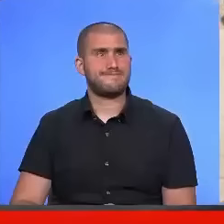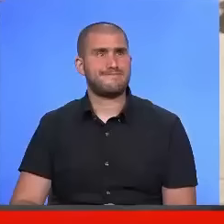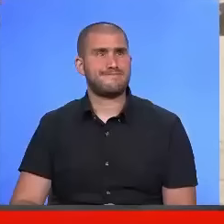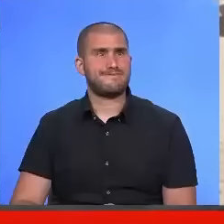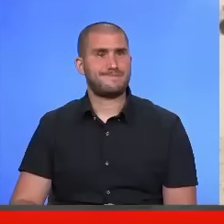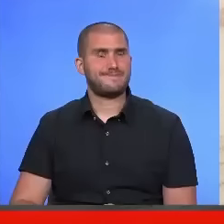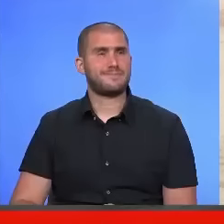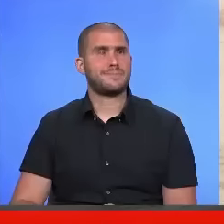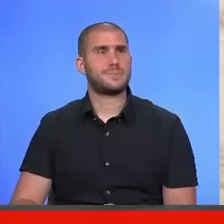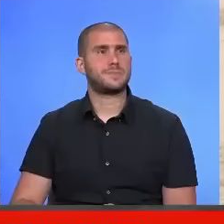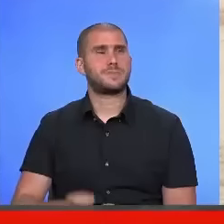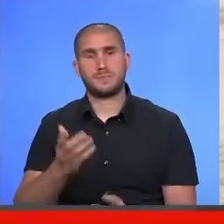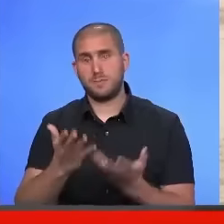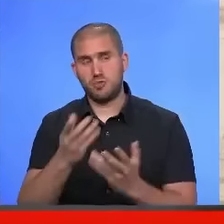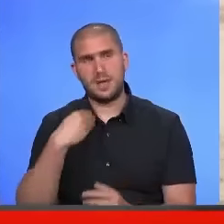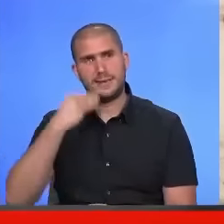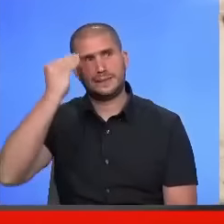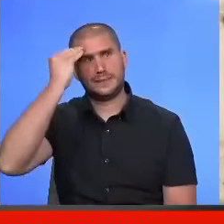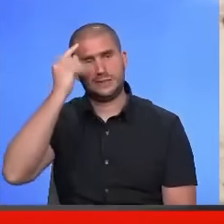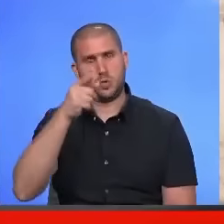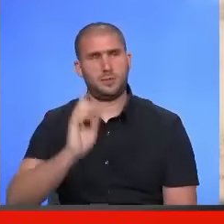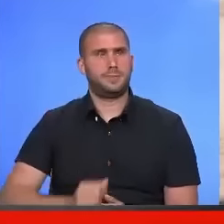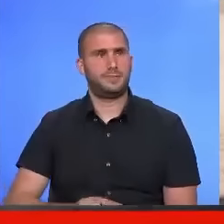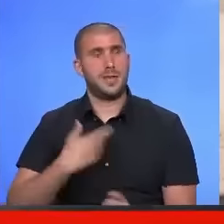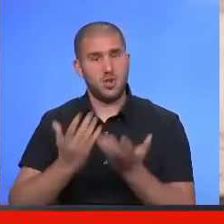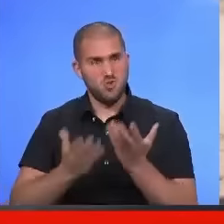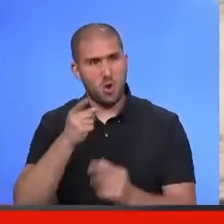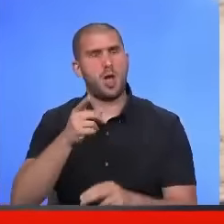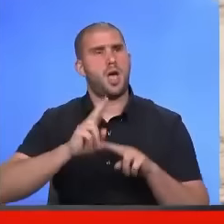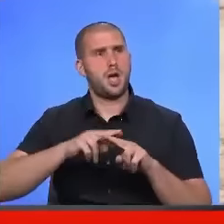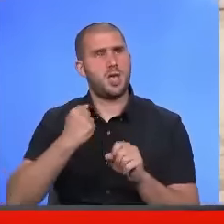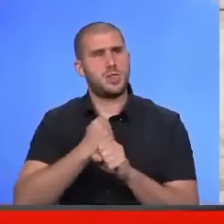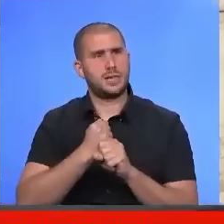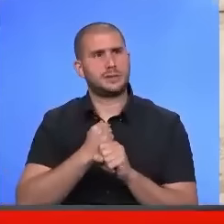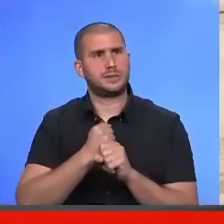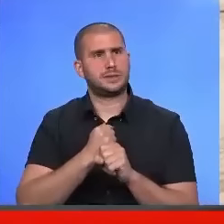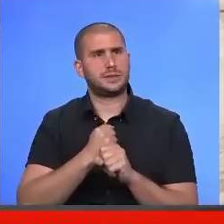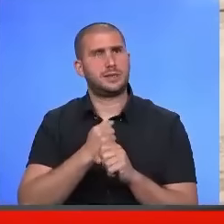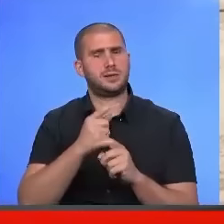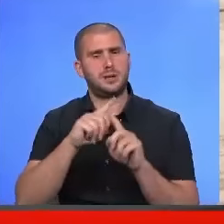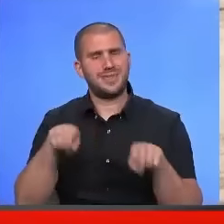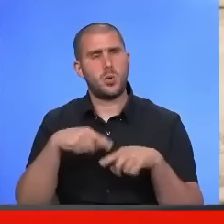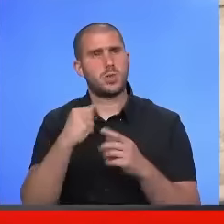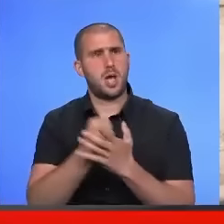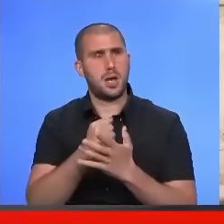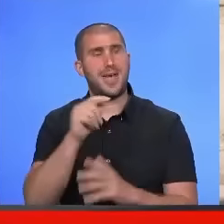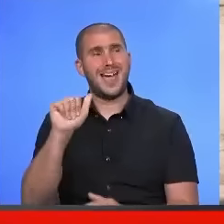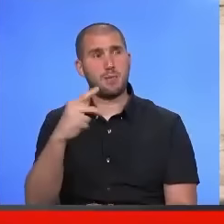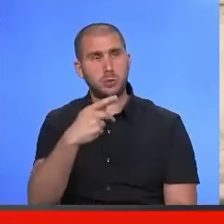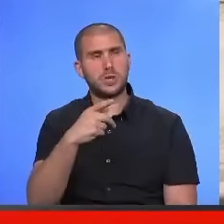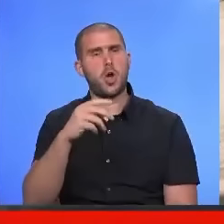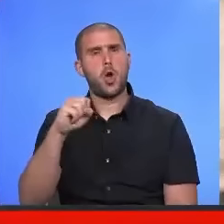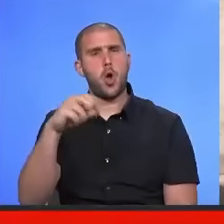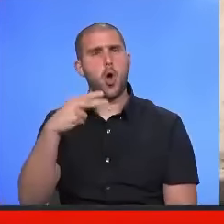תלל המשקל אני אשכול אותך אחר כך נסה את התעודה בנגלה הבא אדי פולונסקי מאור הנר